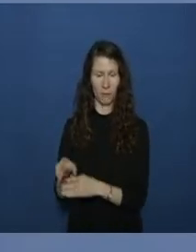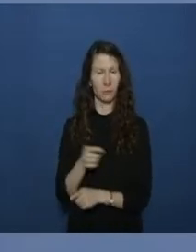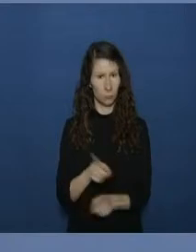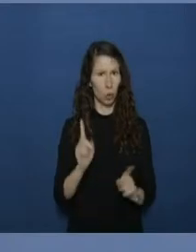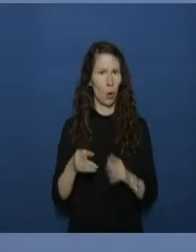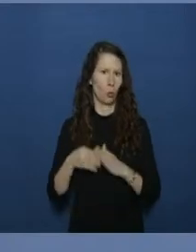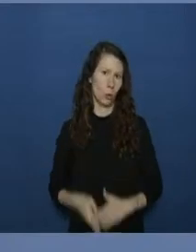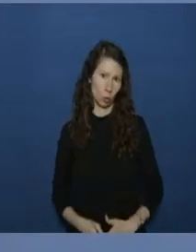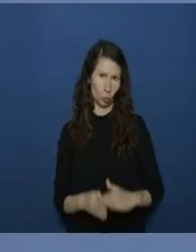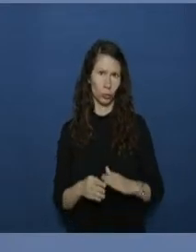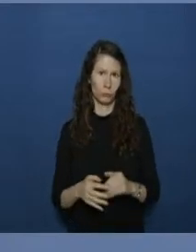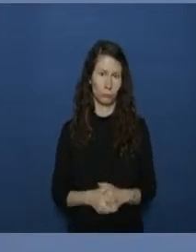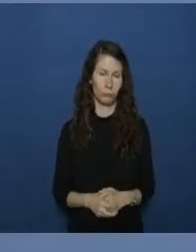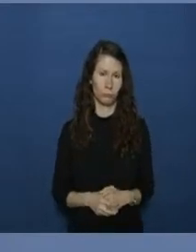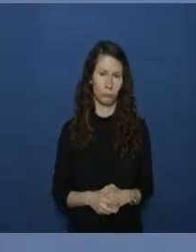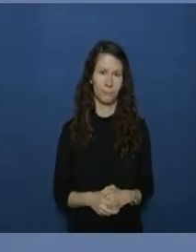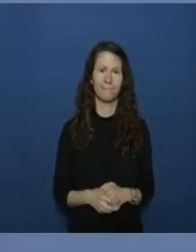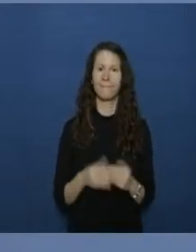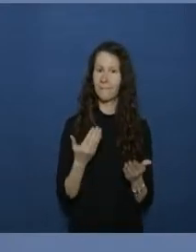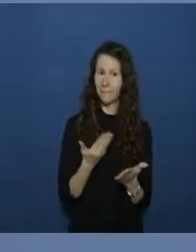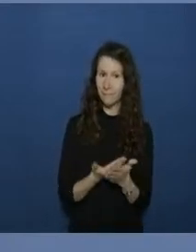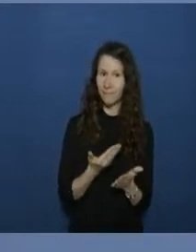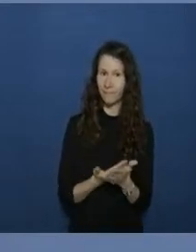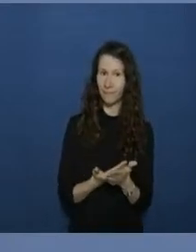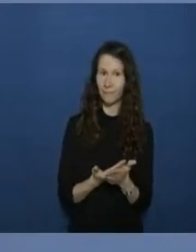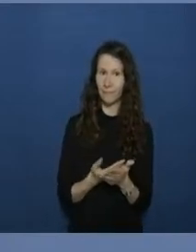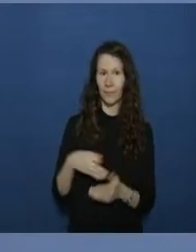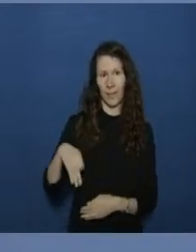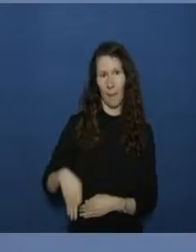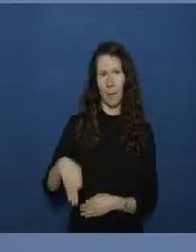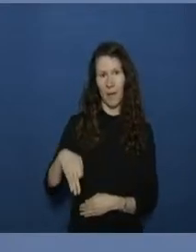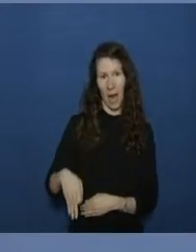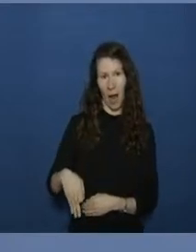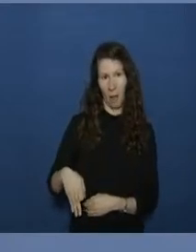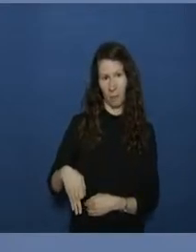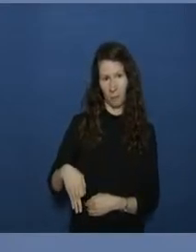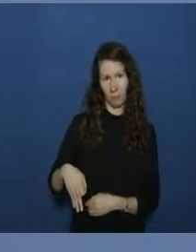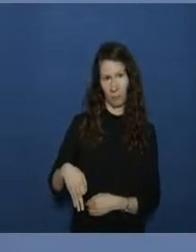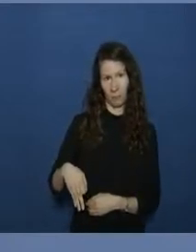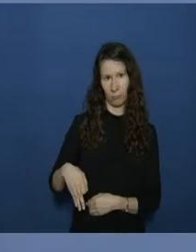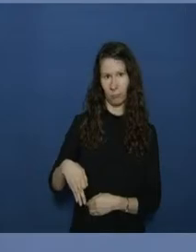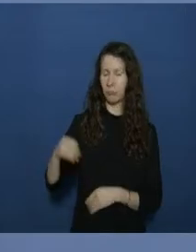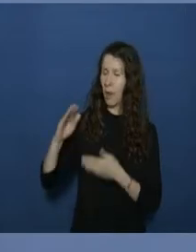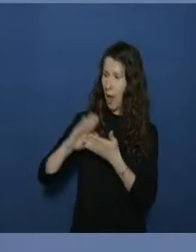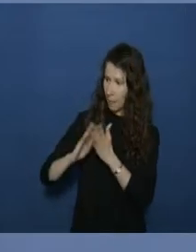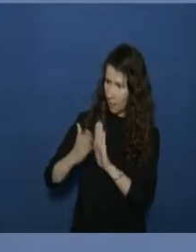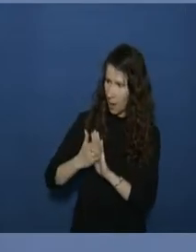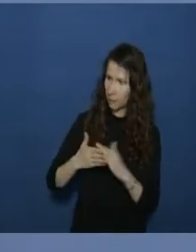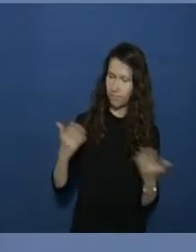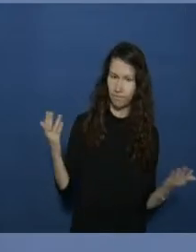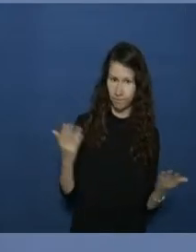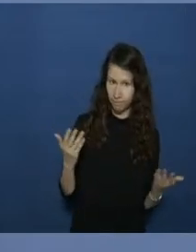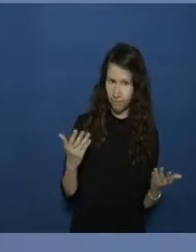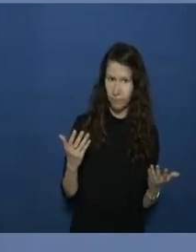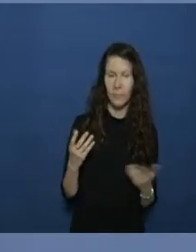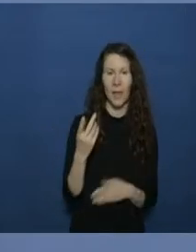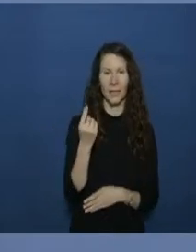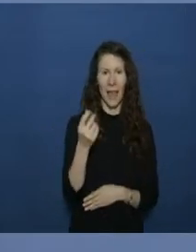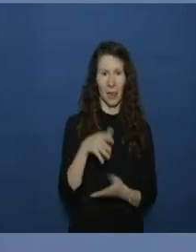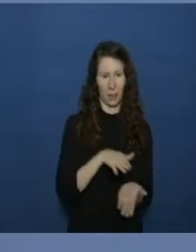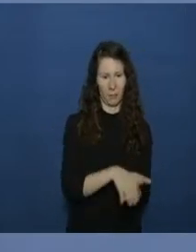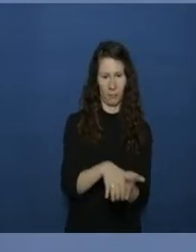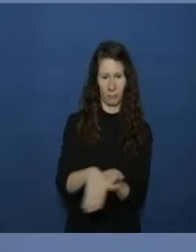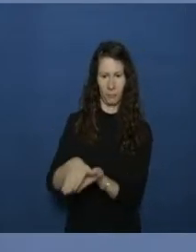Gemeinschaften. Und dementsprechend ist mit der namibischen Seite vereinbart, dass ich natürlich bei der Verwendung dieser